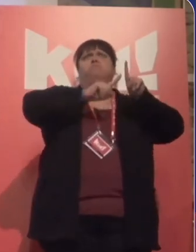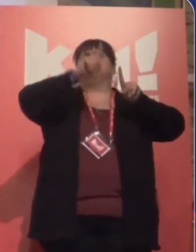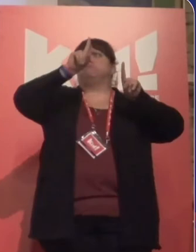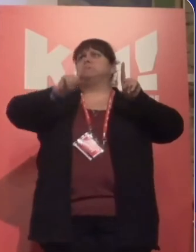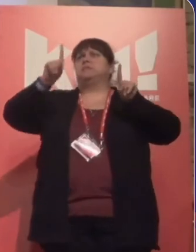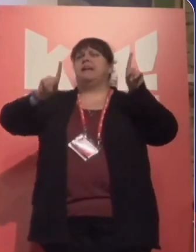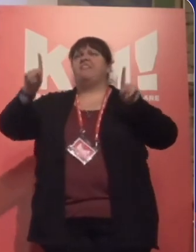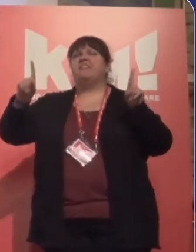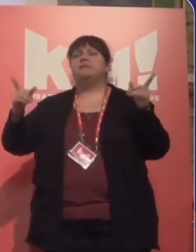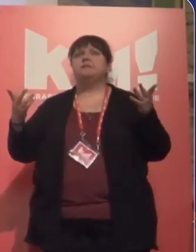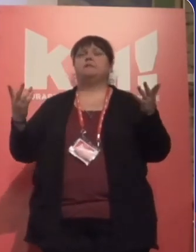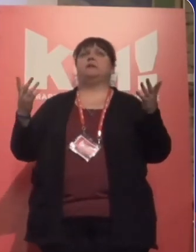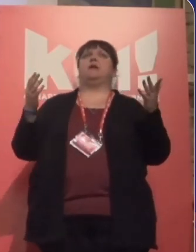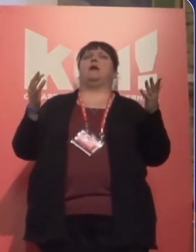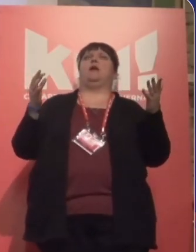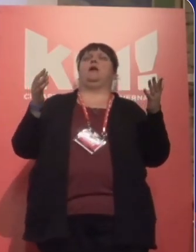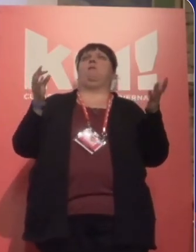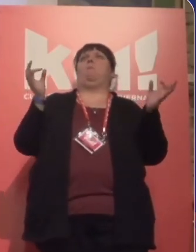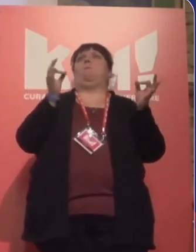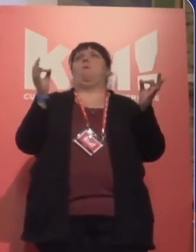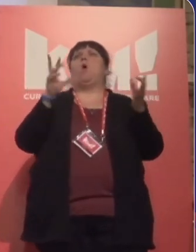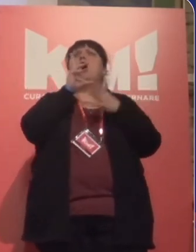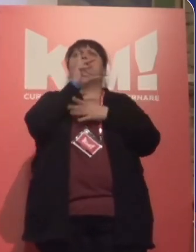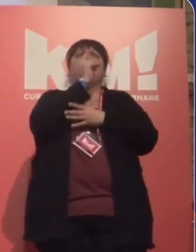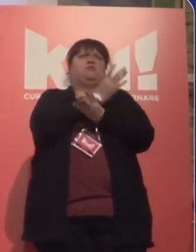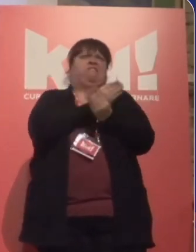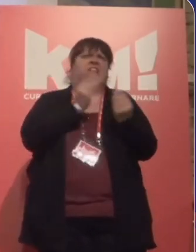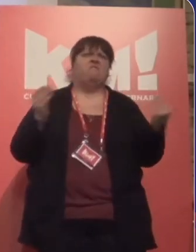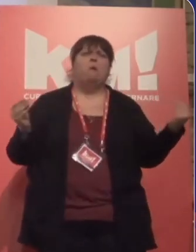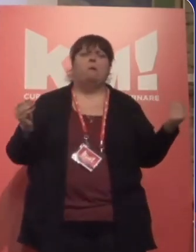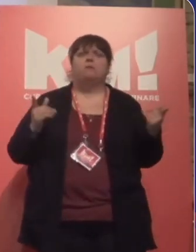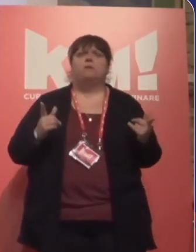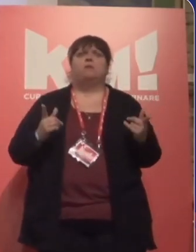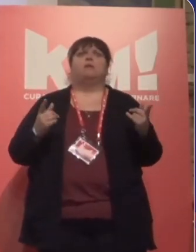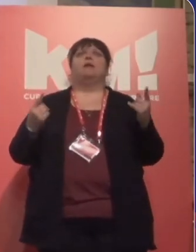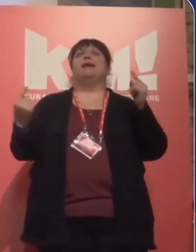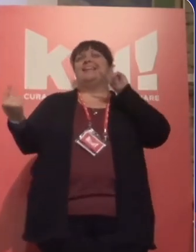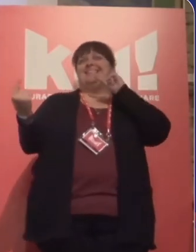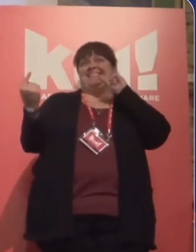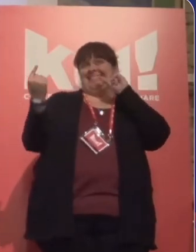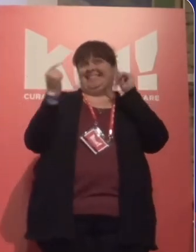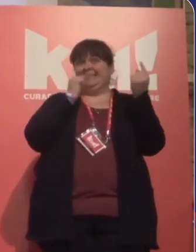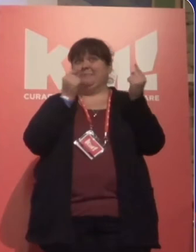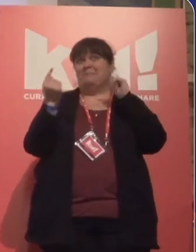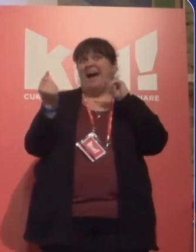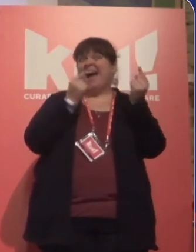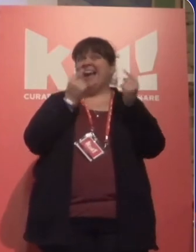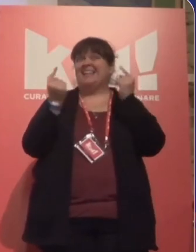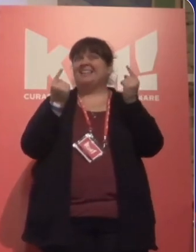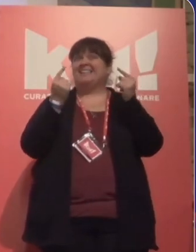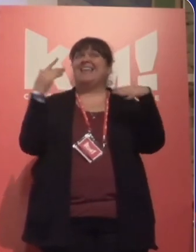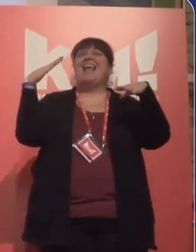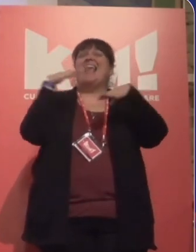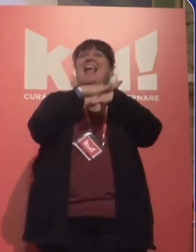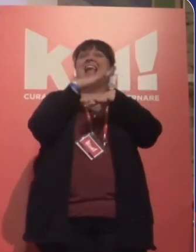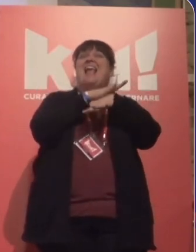o è stato detto tantissimo c a fatica nei dibattiti tra i virologi